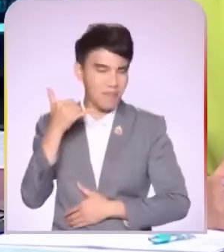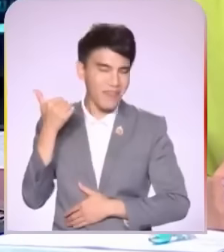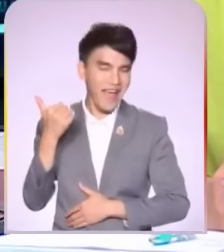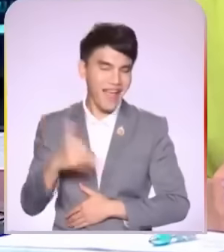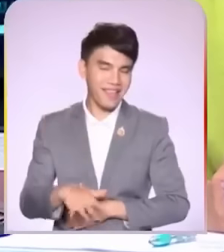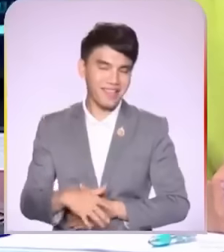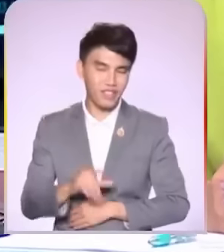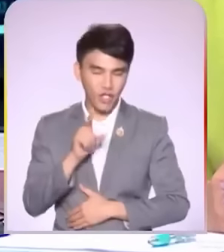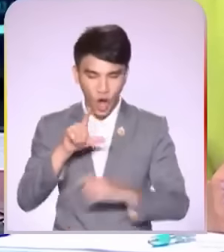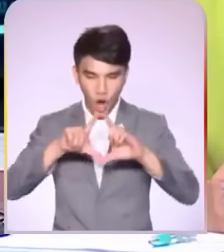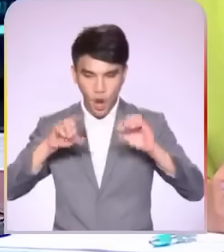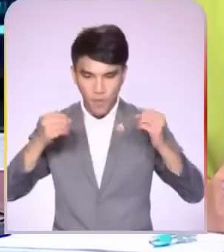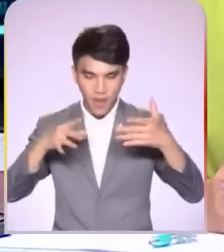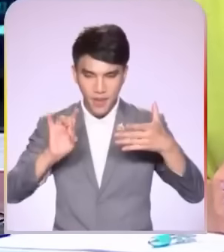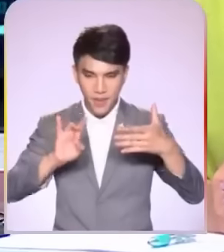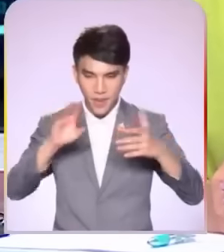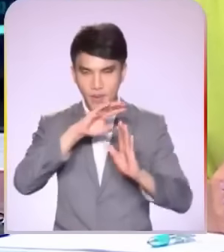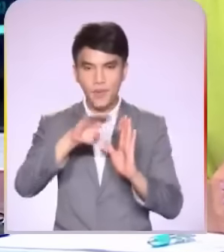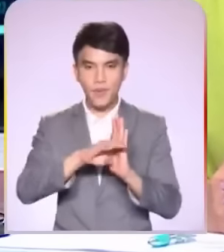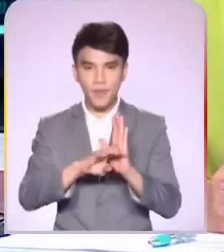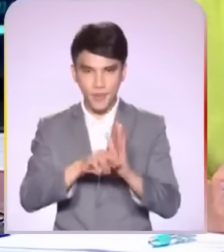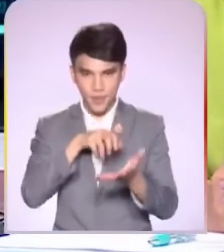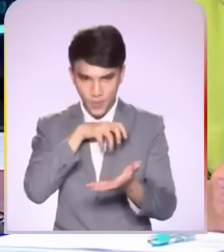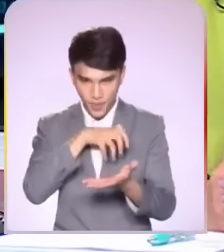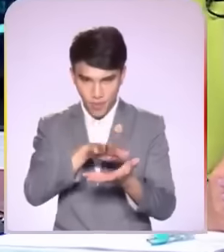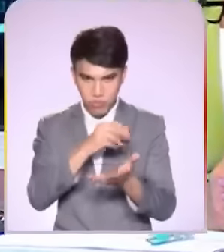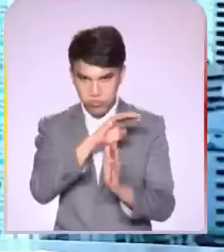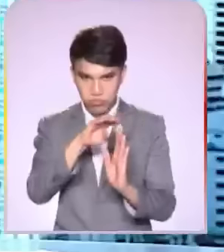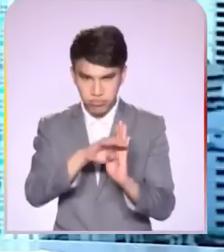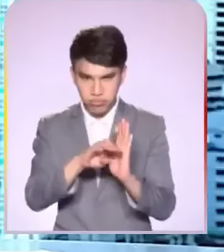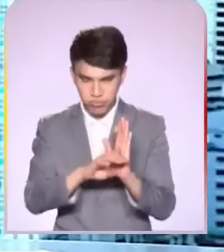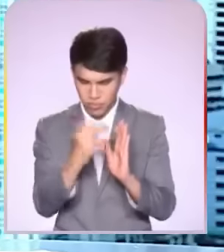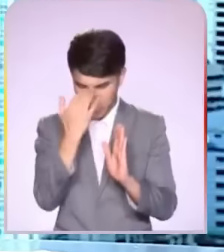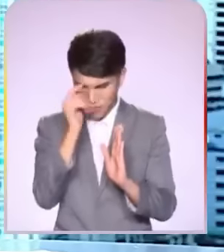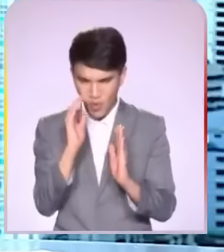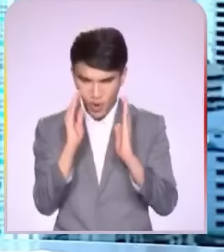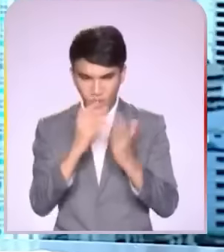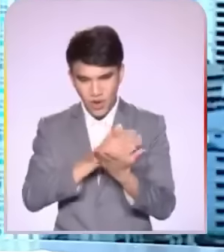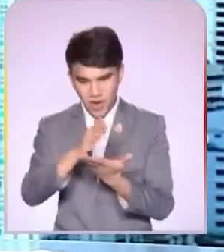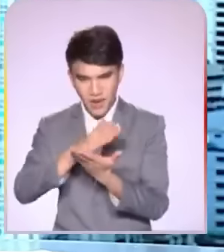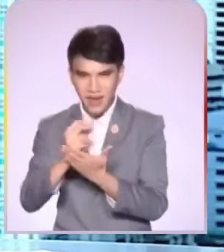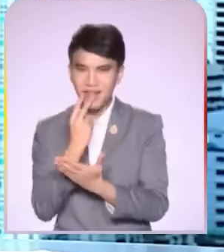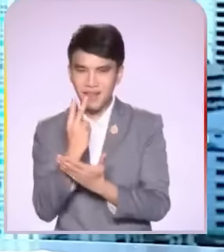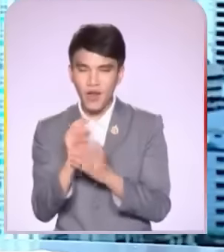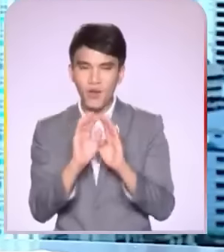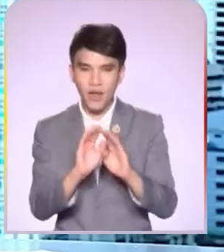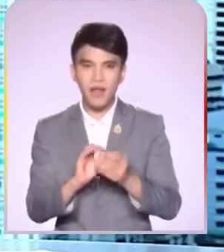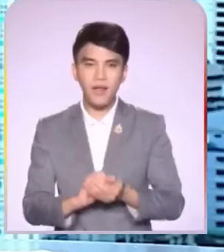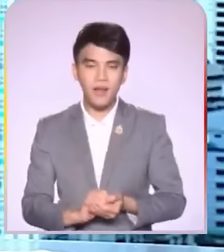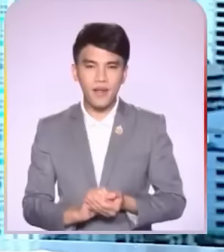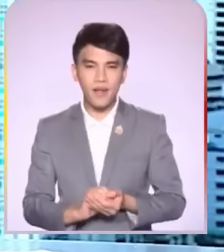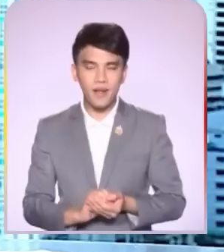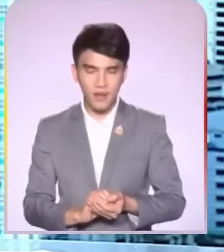ไม่ได้ค่ะ ต้องบัตรประชาชนอย่างเดียวเดี๋ยวรายละเอียดเป็นยังไงเดี๋ยวมาเล่ากันเดี๋ยวดูข้อความหน่อยเพราะว่าคุณผู้ชมผู้อุตส่าห์แคปมา อะไรอะไร ฝากมาถึงผมว่า